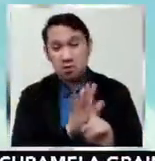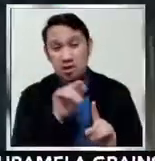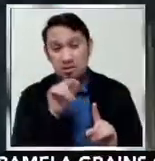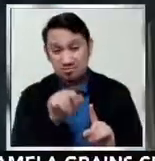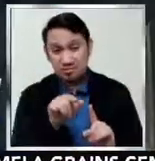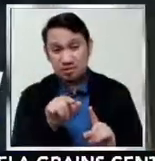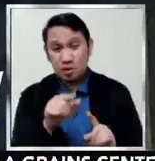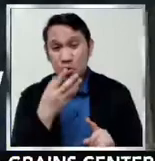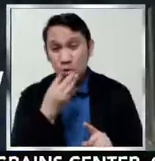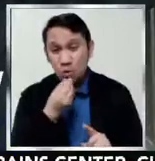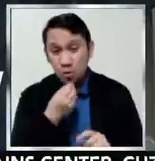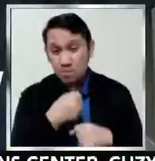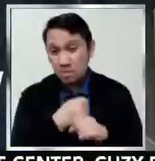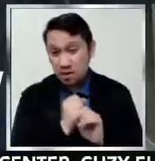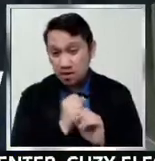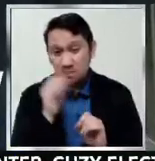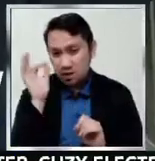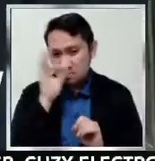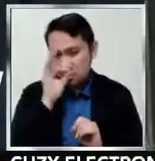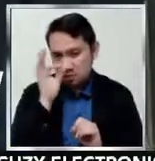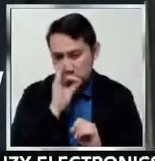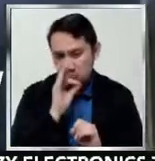Legacy.